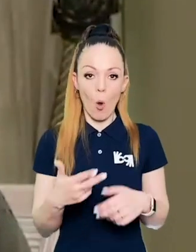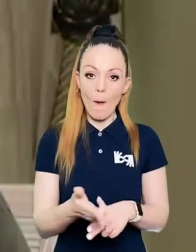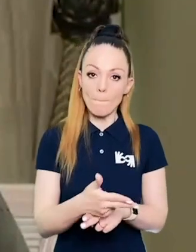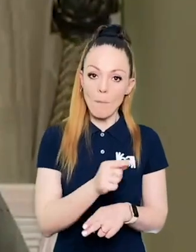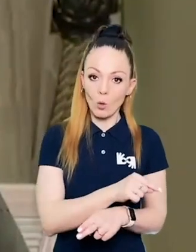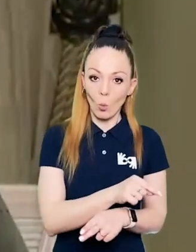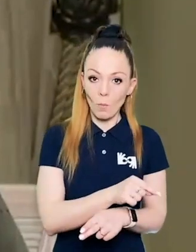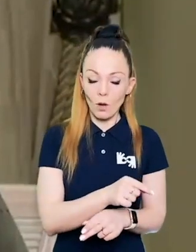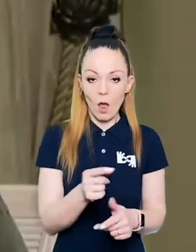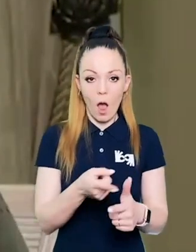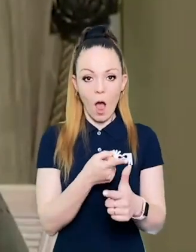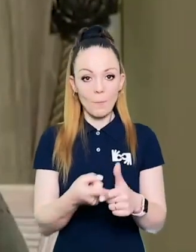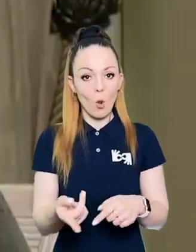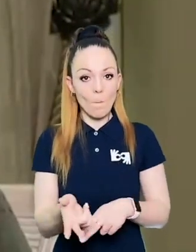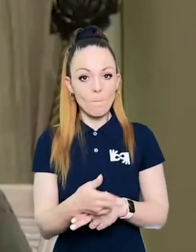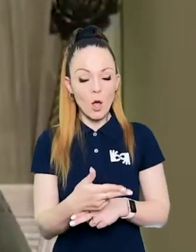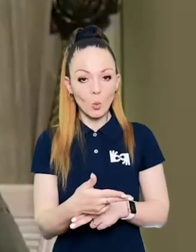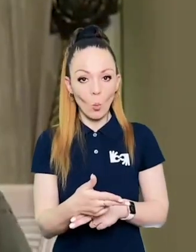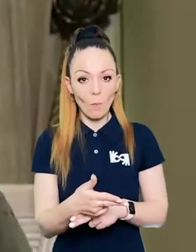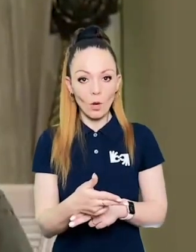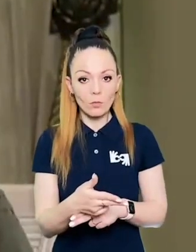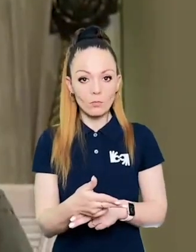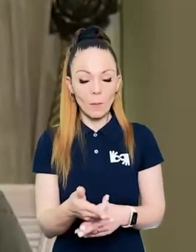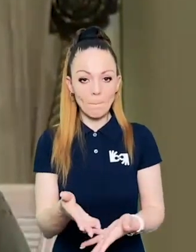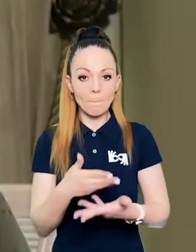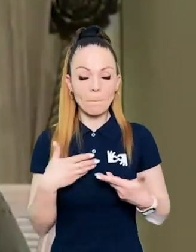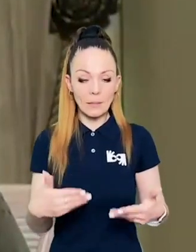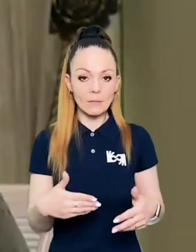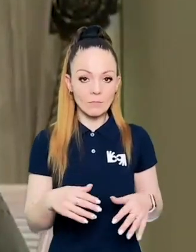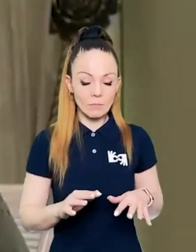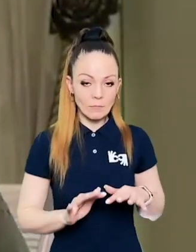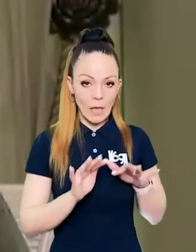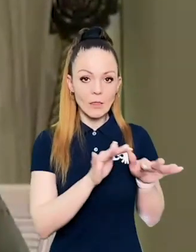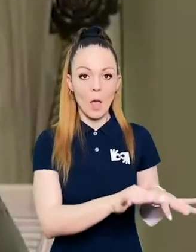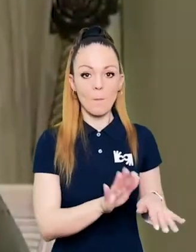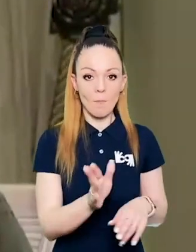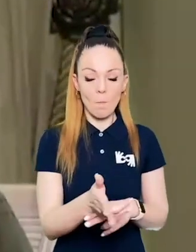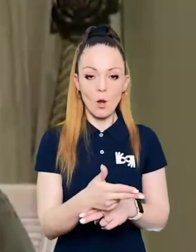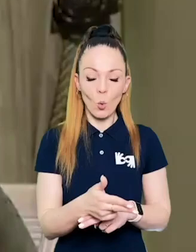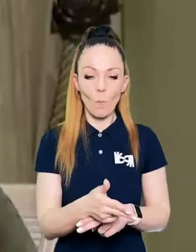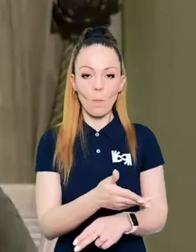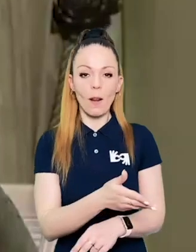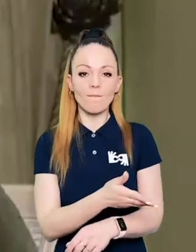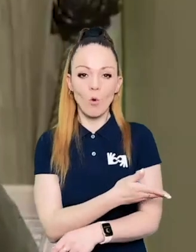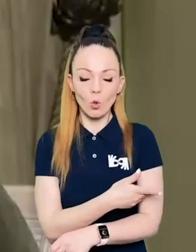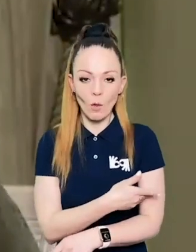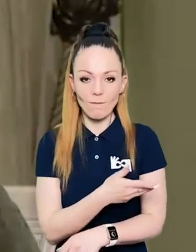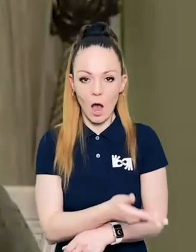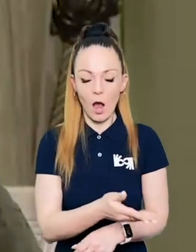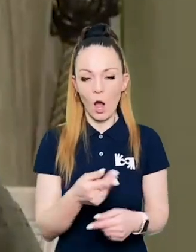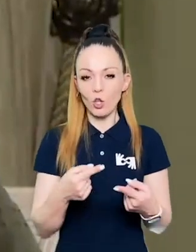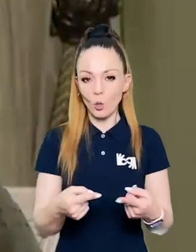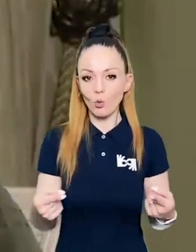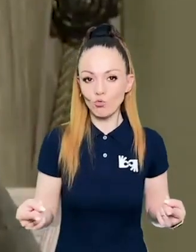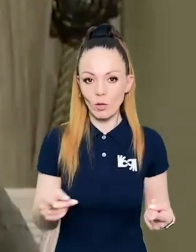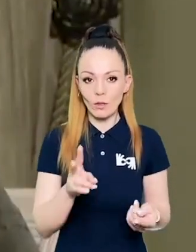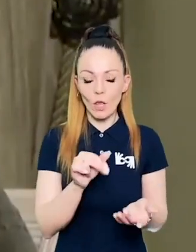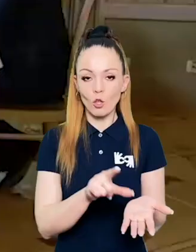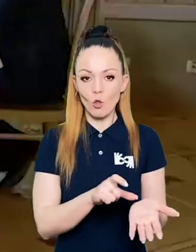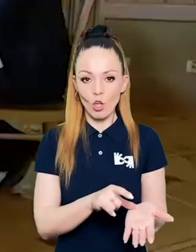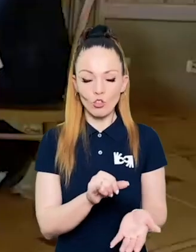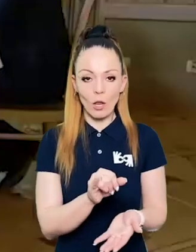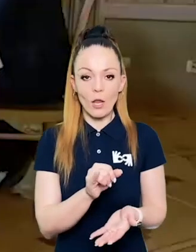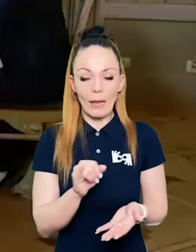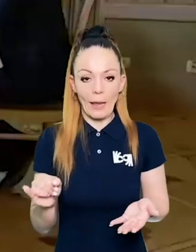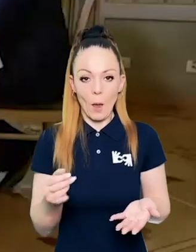результат страшного Маріуполя, або Маріуполь, ми зайдемо в Маріуполь, там Волноваха, тощо,